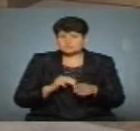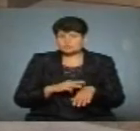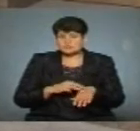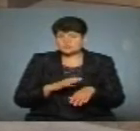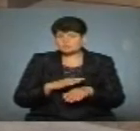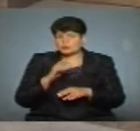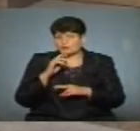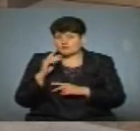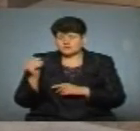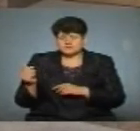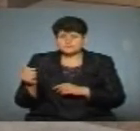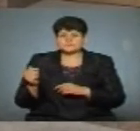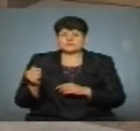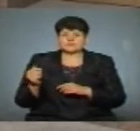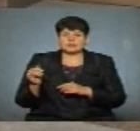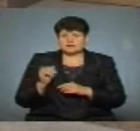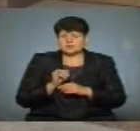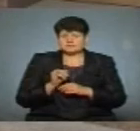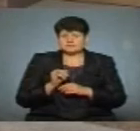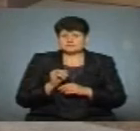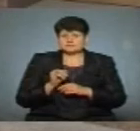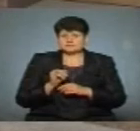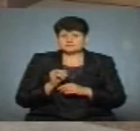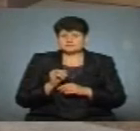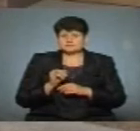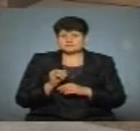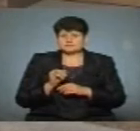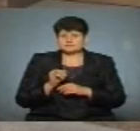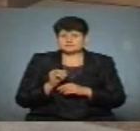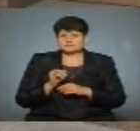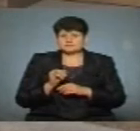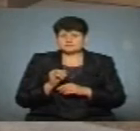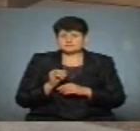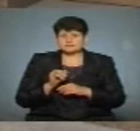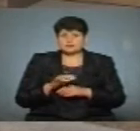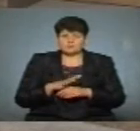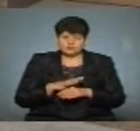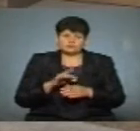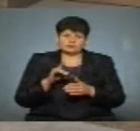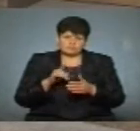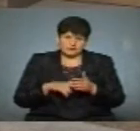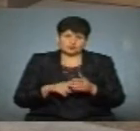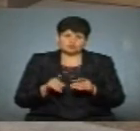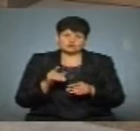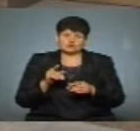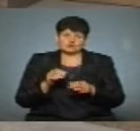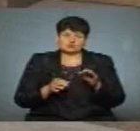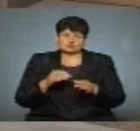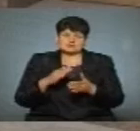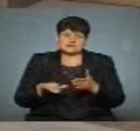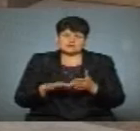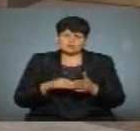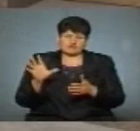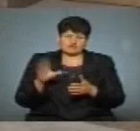були помилки. І, власне, ну, був переконаний, що суд скасує ці